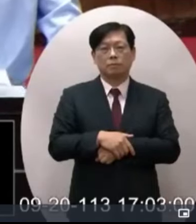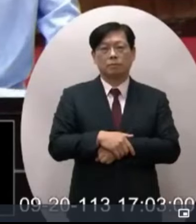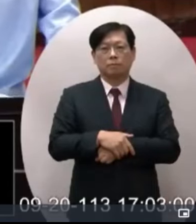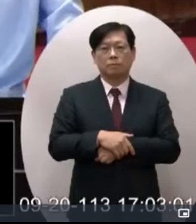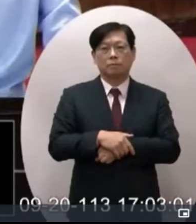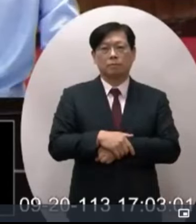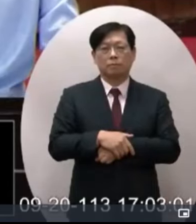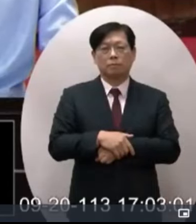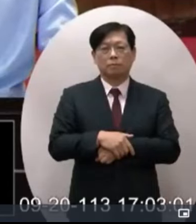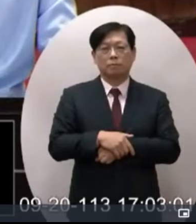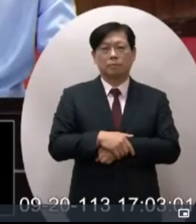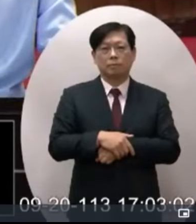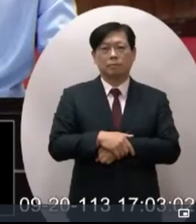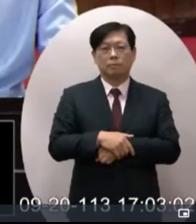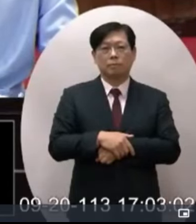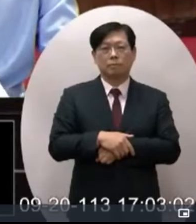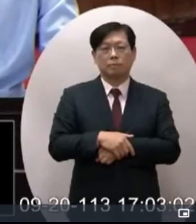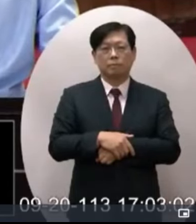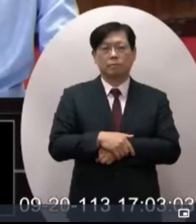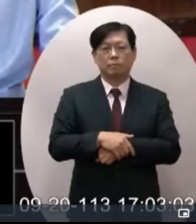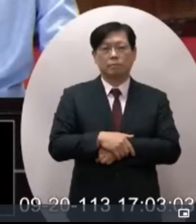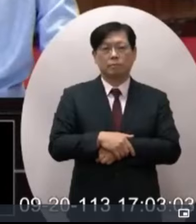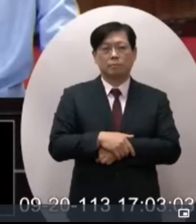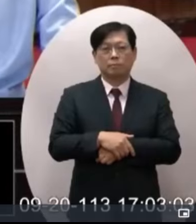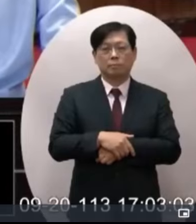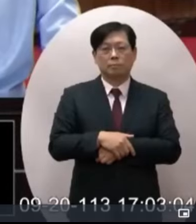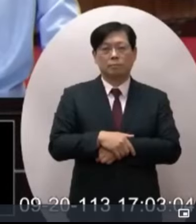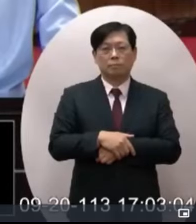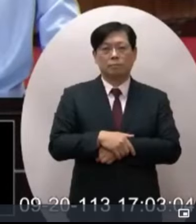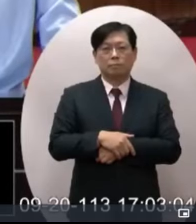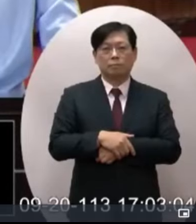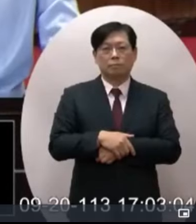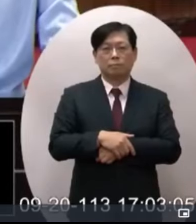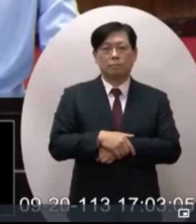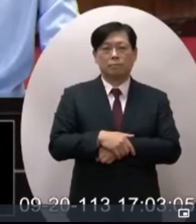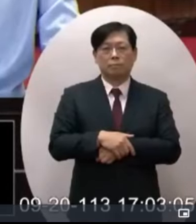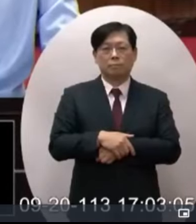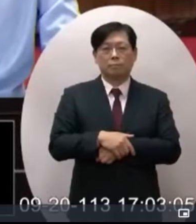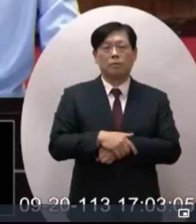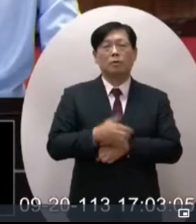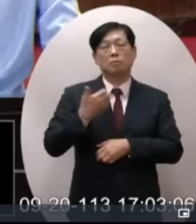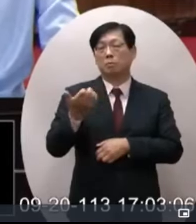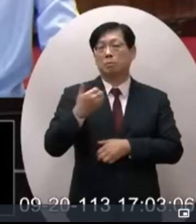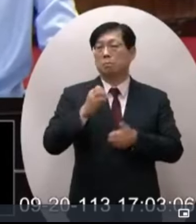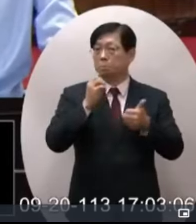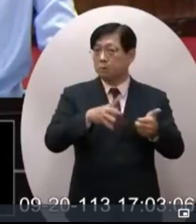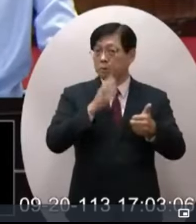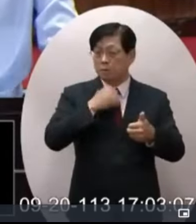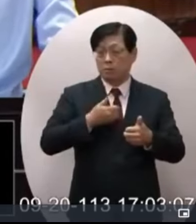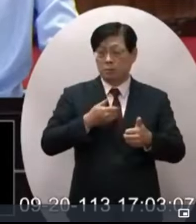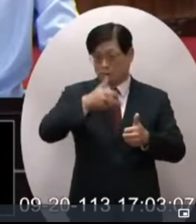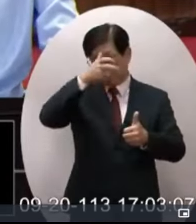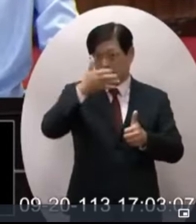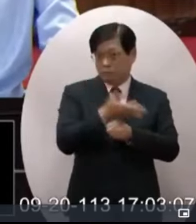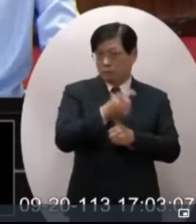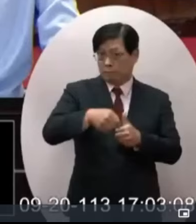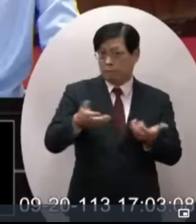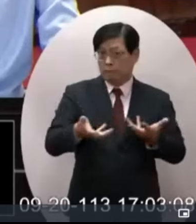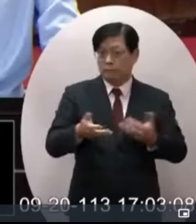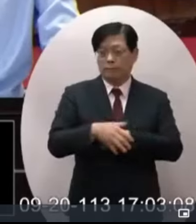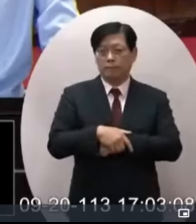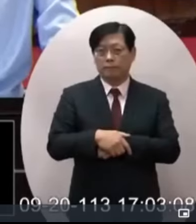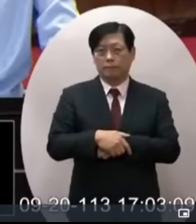仇的精神是一样的，不涉入个案的原则也应该相同。让 未来的警察体系，杀警案。杀